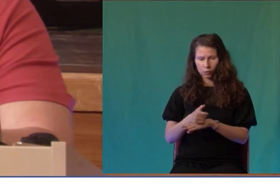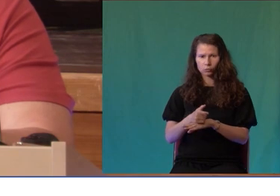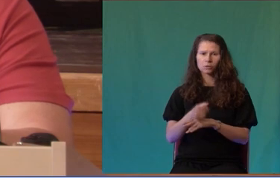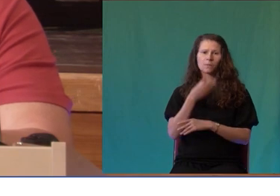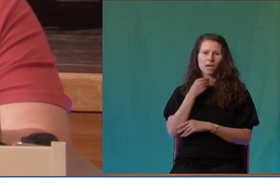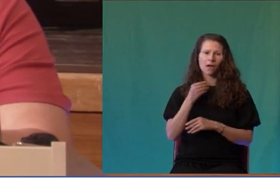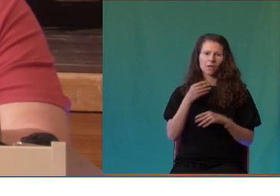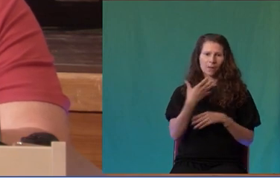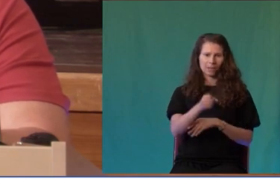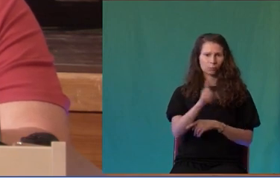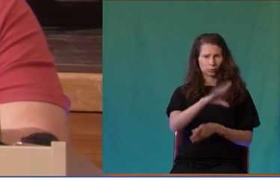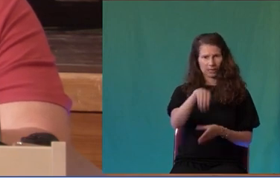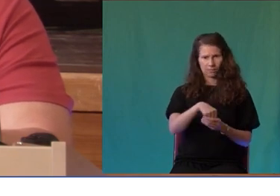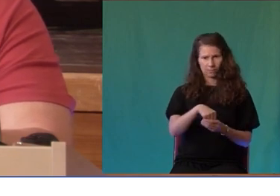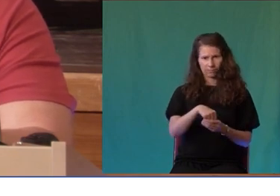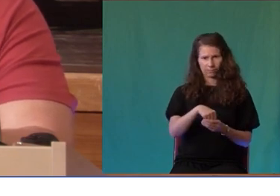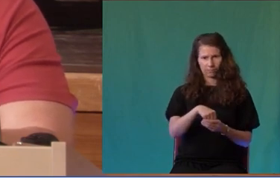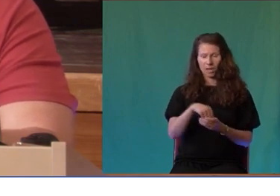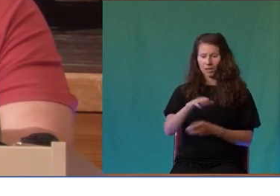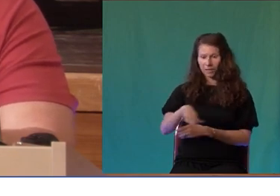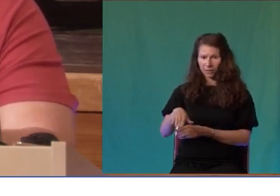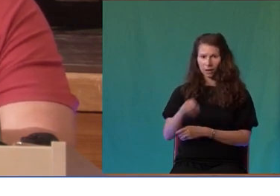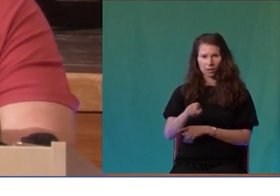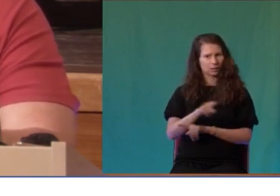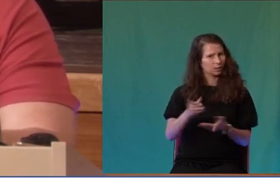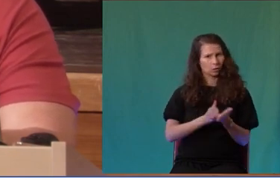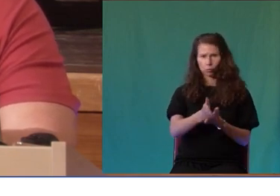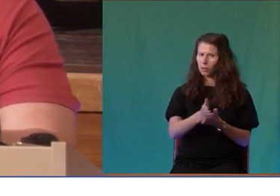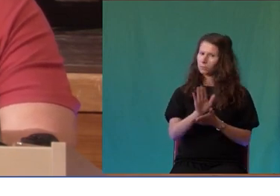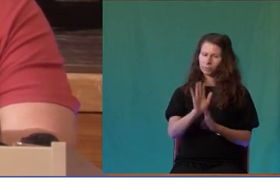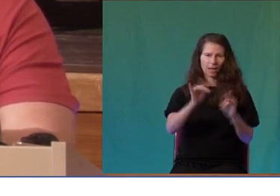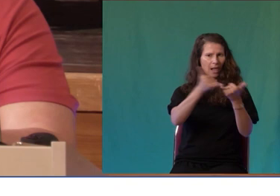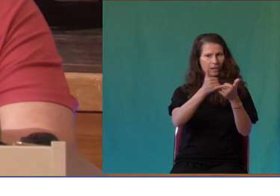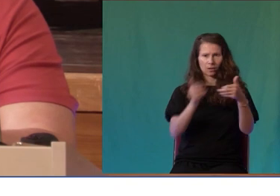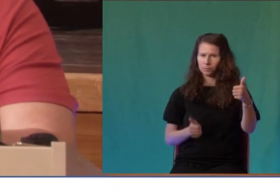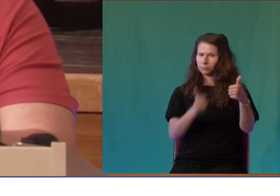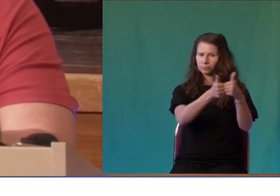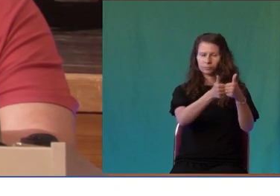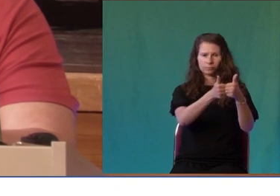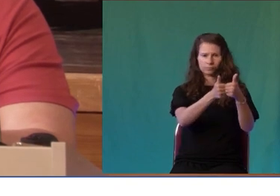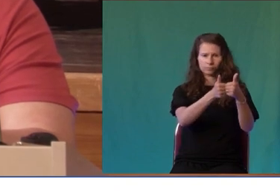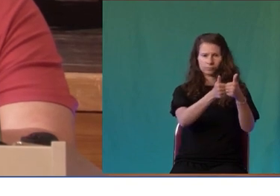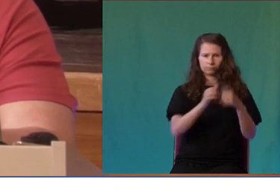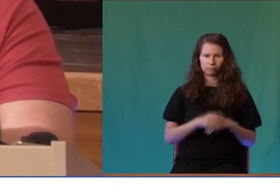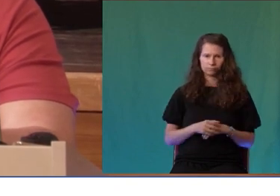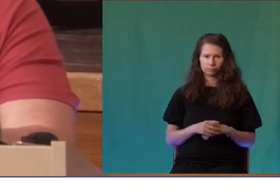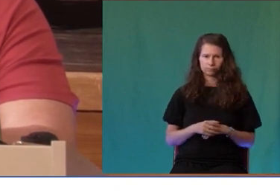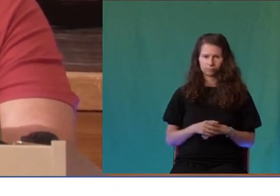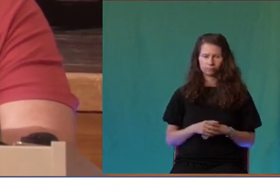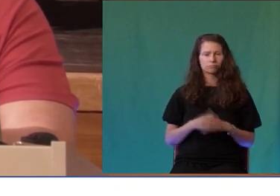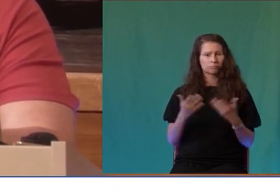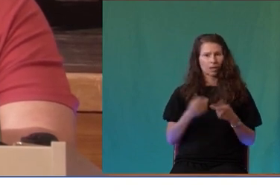Bedarfsermittlung aufgenommen werden auch dann wenn die Kinder nicht ständig bei dem jeweiligen Elternteil bzw bei den Eltern leben